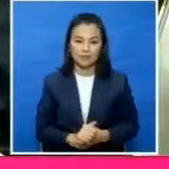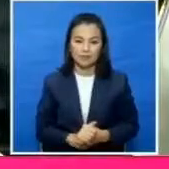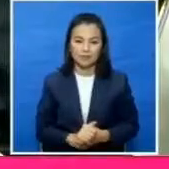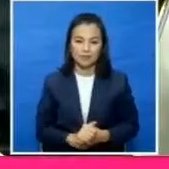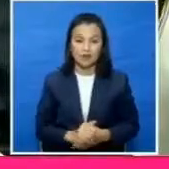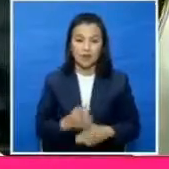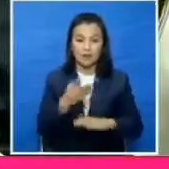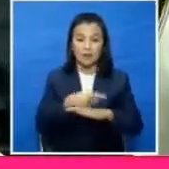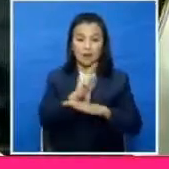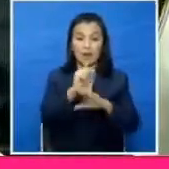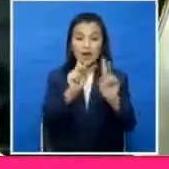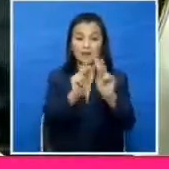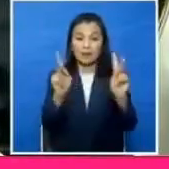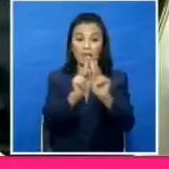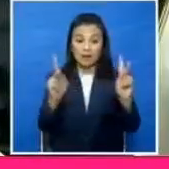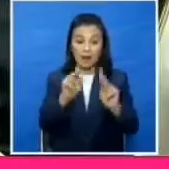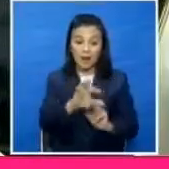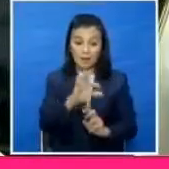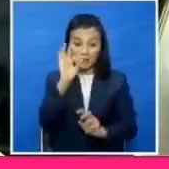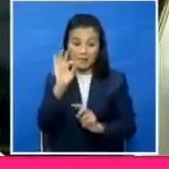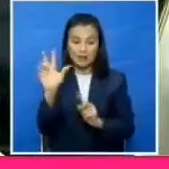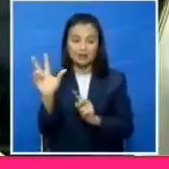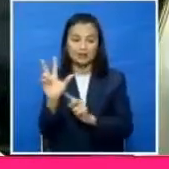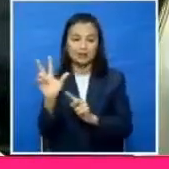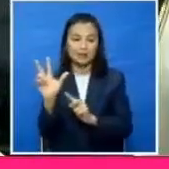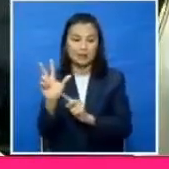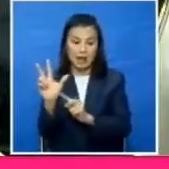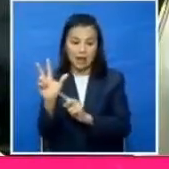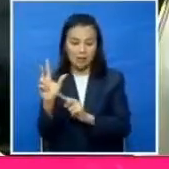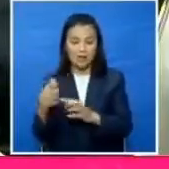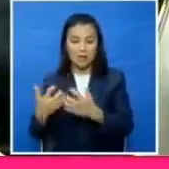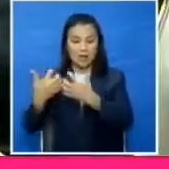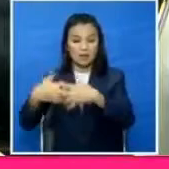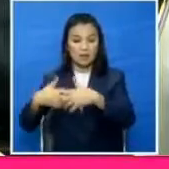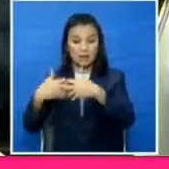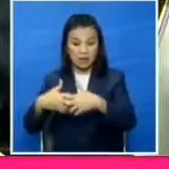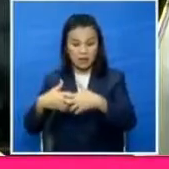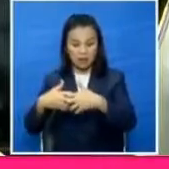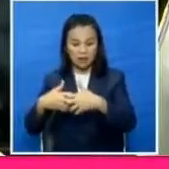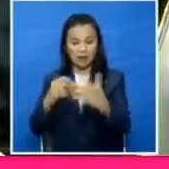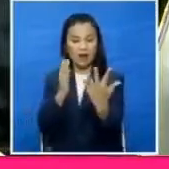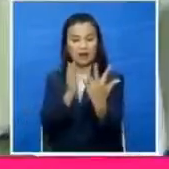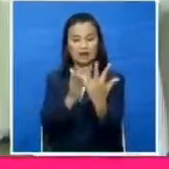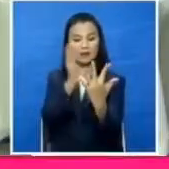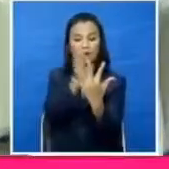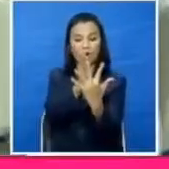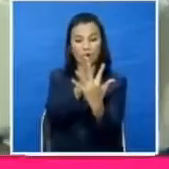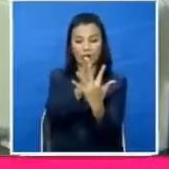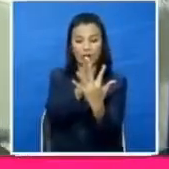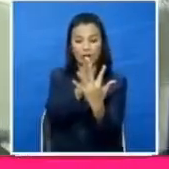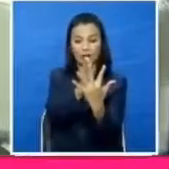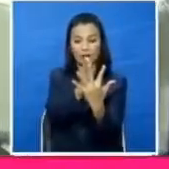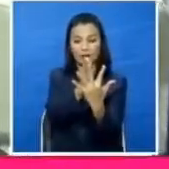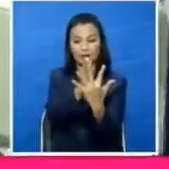ประธานกรรมการสุ่มจับลูกบอลลูกที่3ใช้กับเครื่องออกรางวัลหลักร้อย